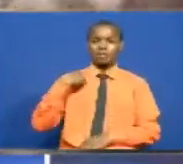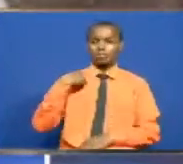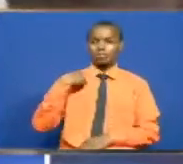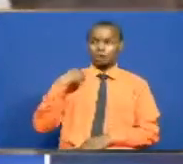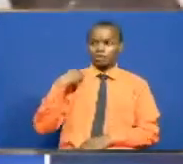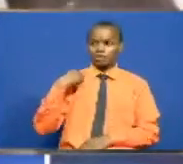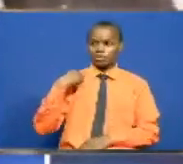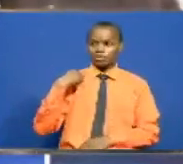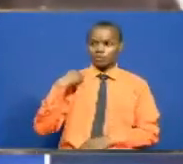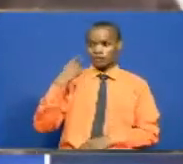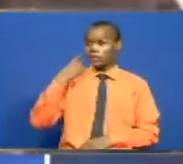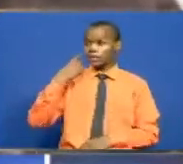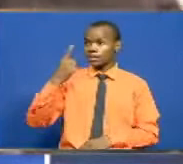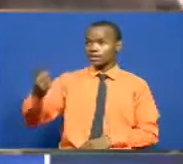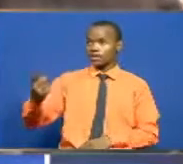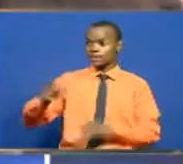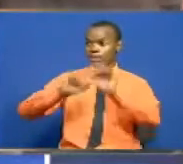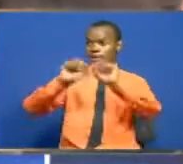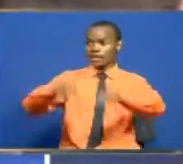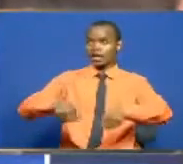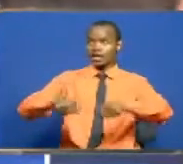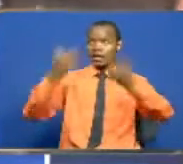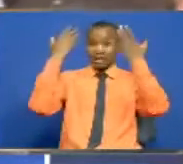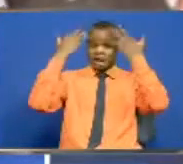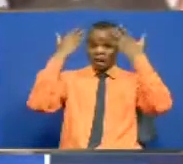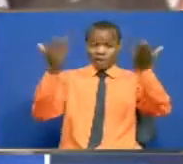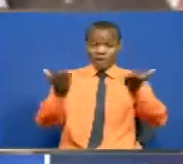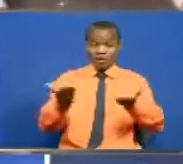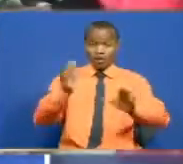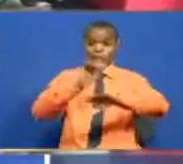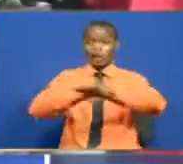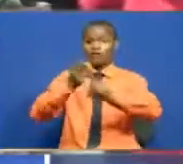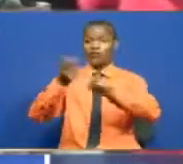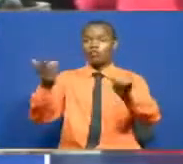ambayo December, I don't know which country, but